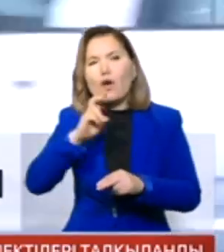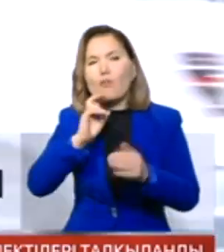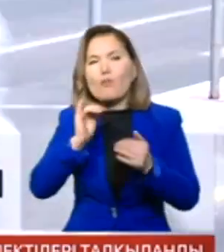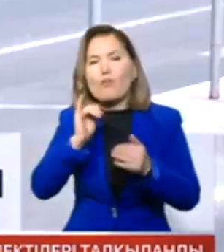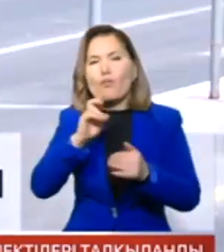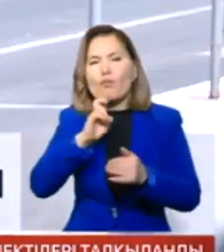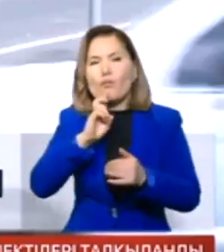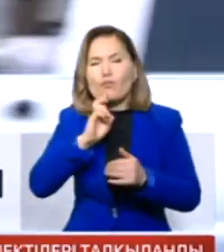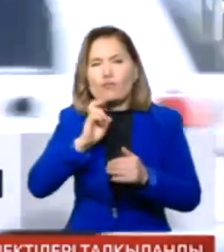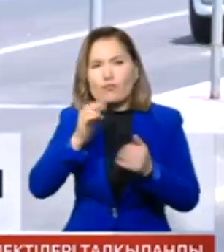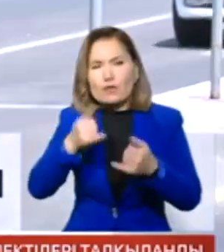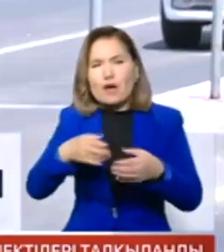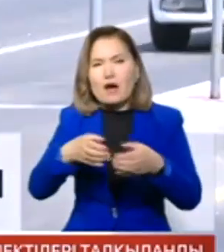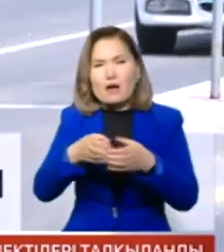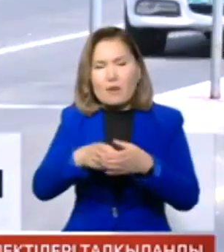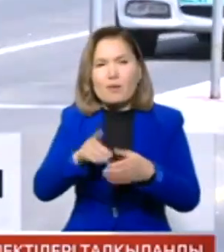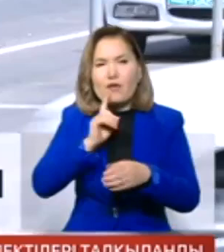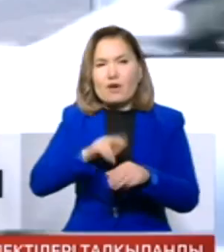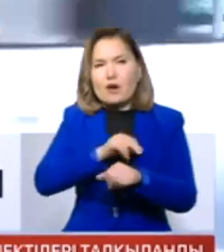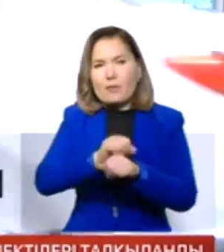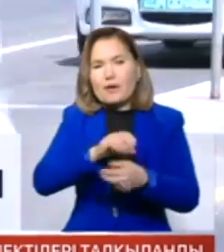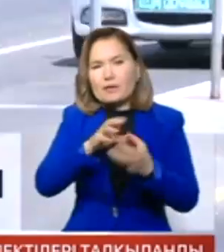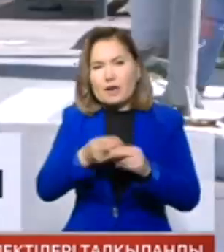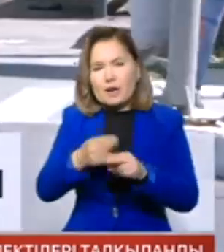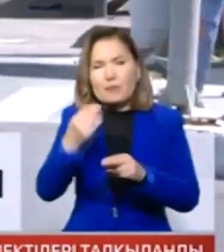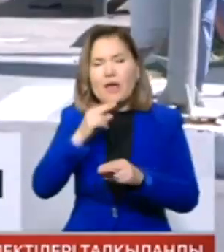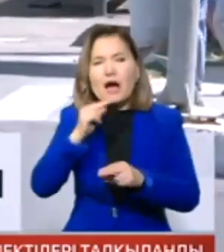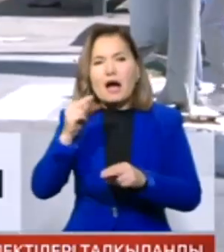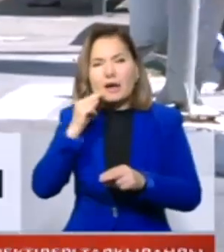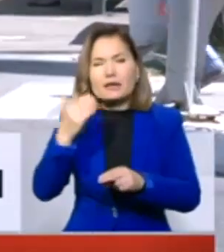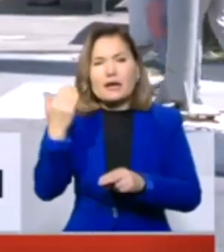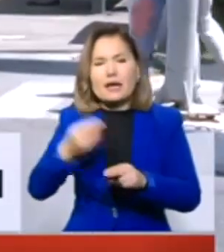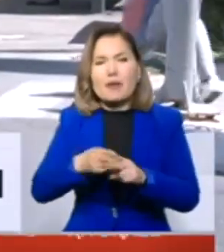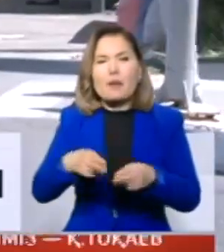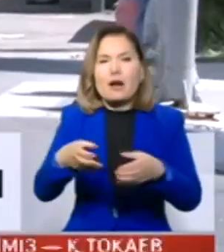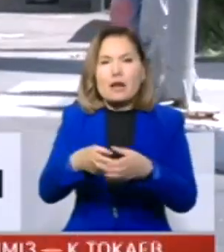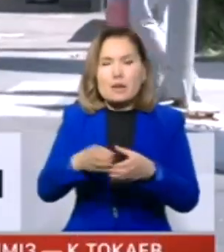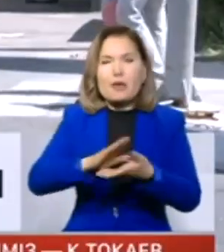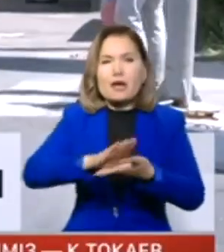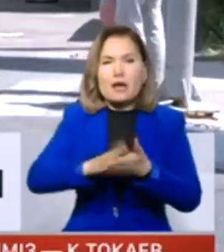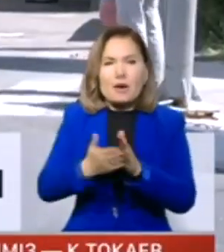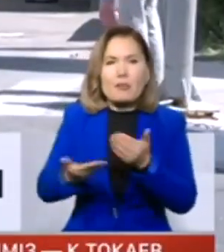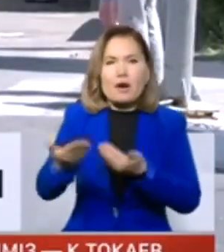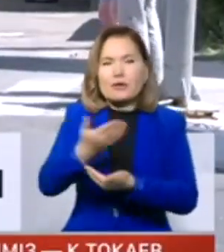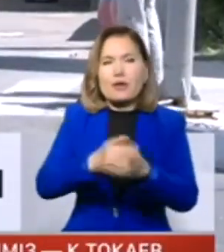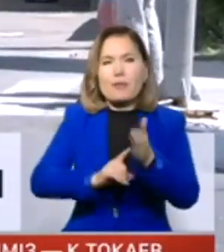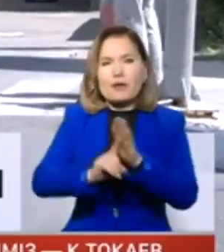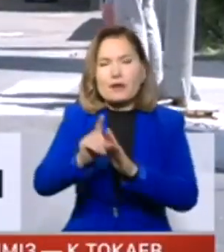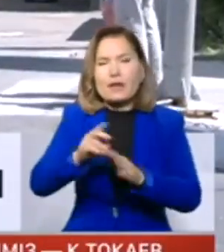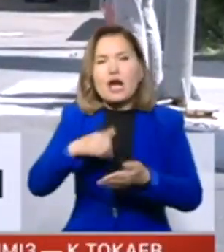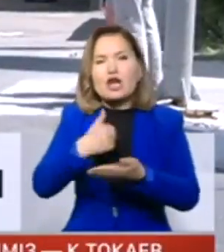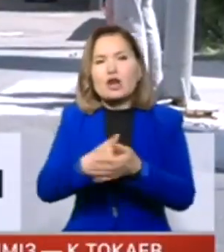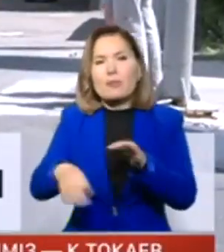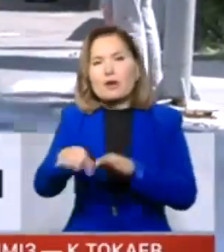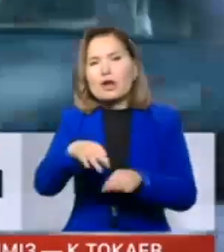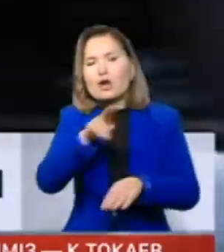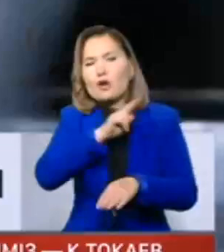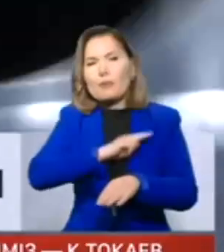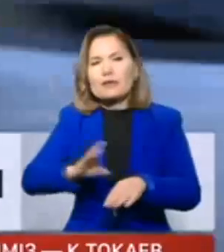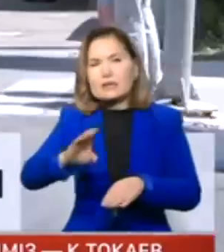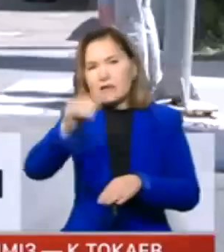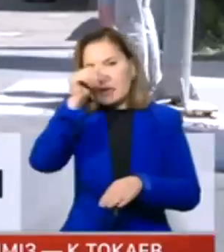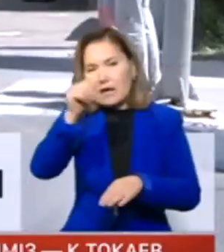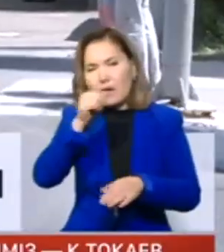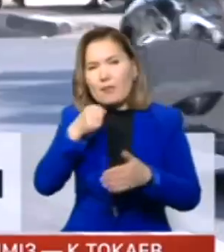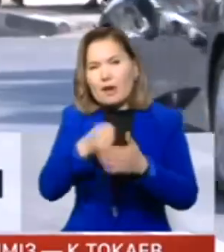компаниясының өкілдері хабарлады. Ол үшін француздық Аксенс және Қытайдың CNPC компанияларымен келісім басталған. Негізгі жобалау жұмыстары